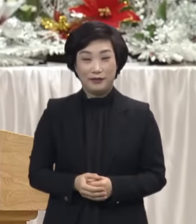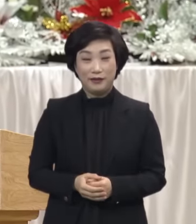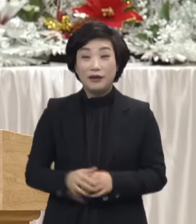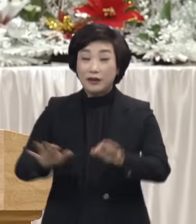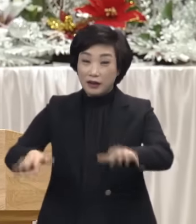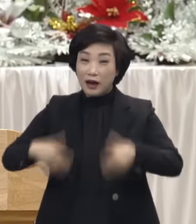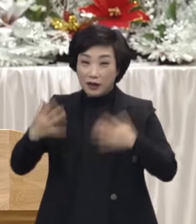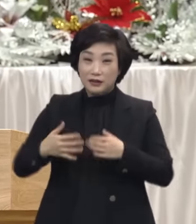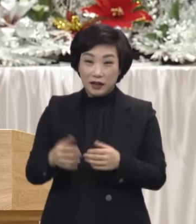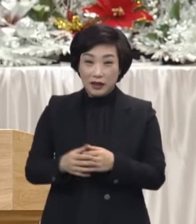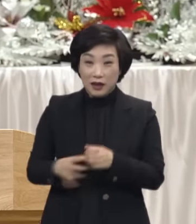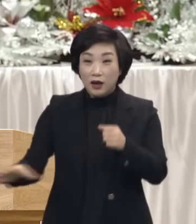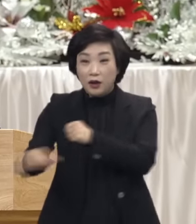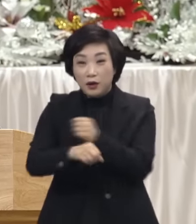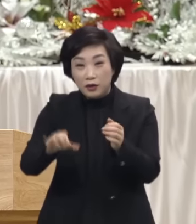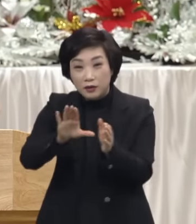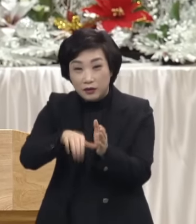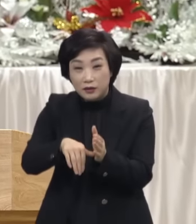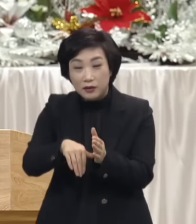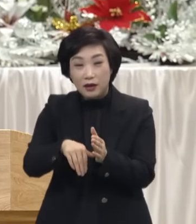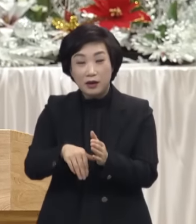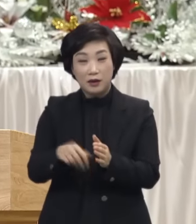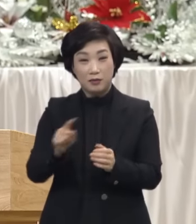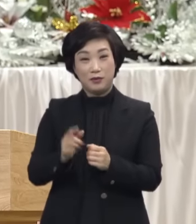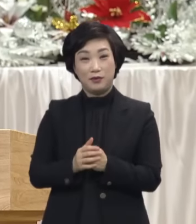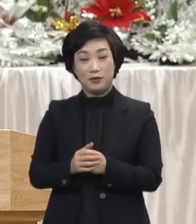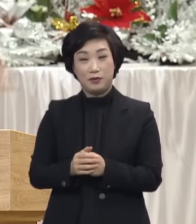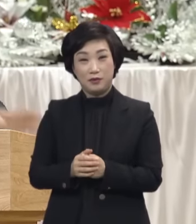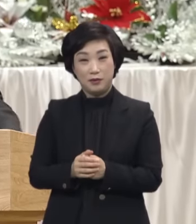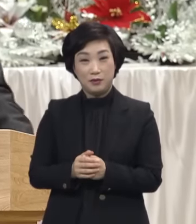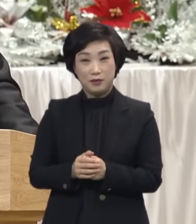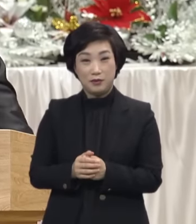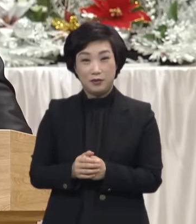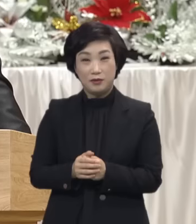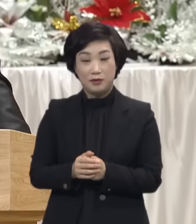가을에 거둘 때 보면 다